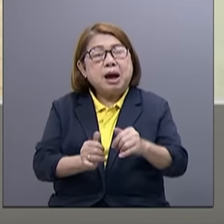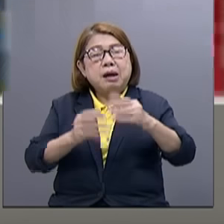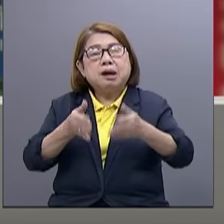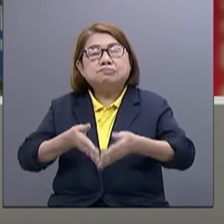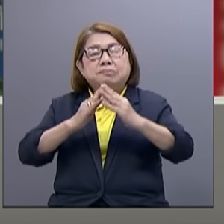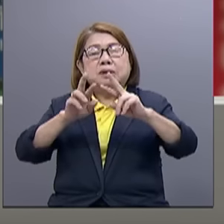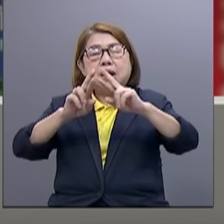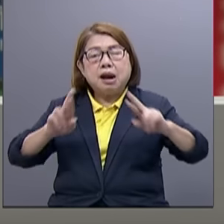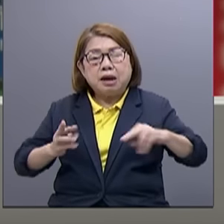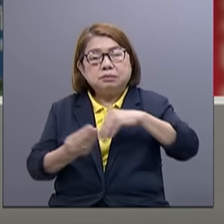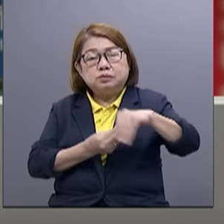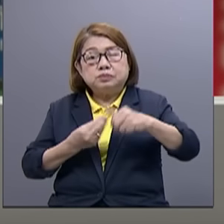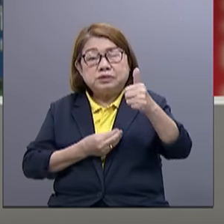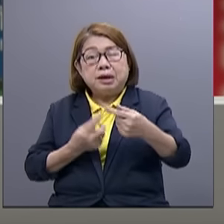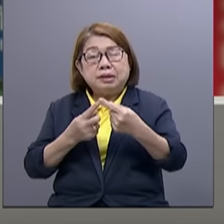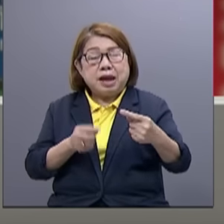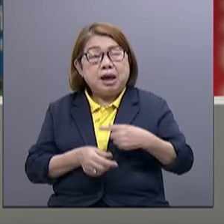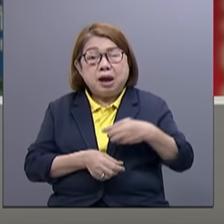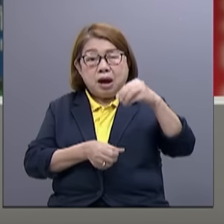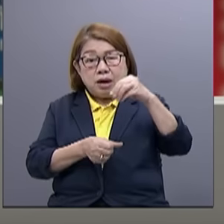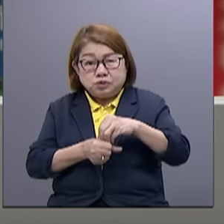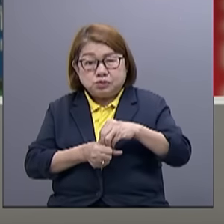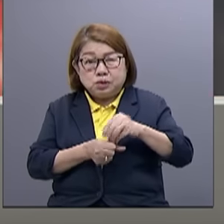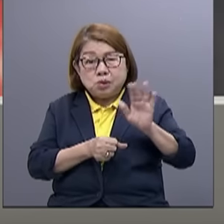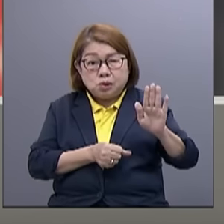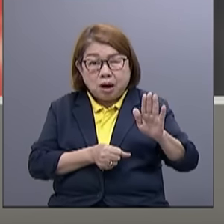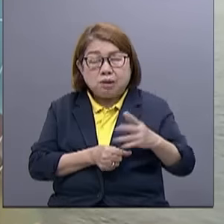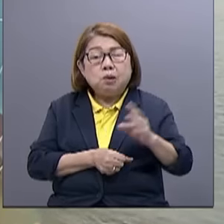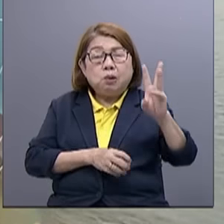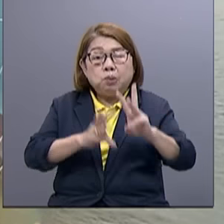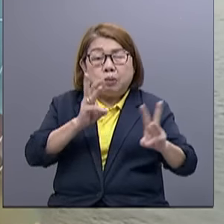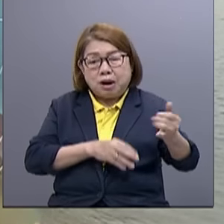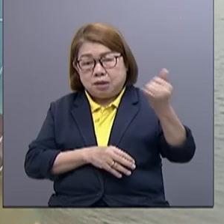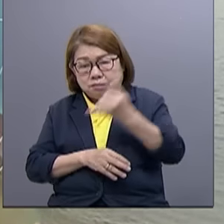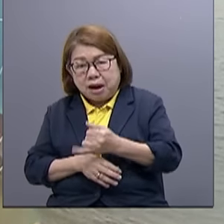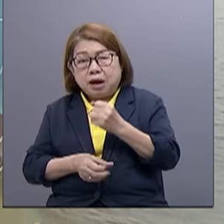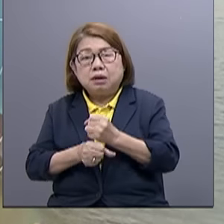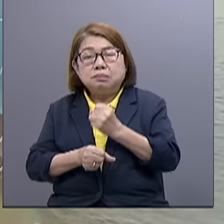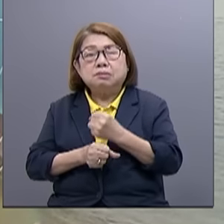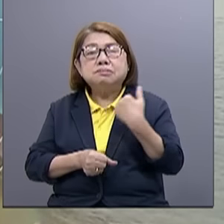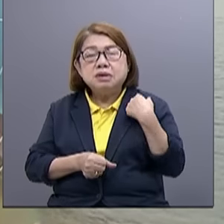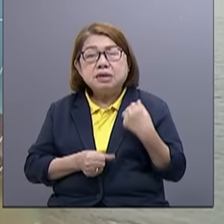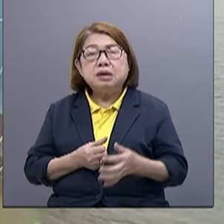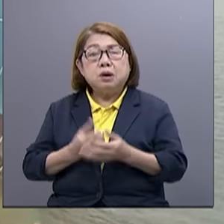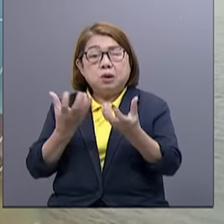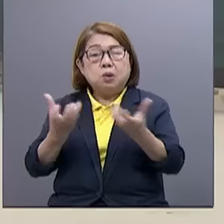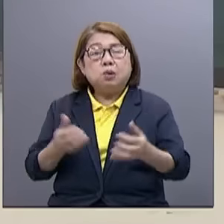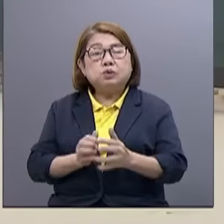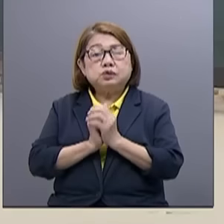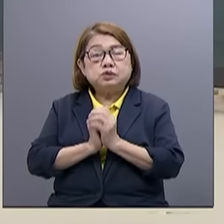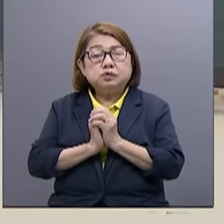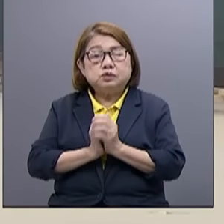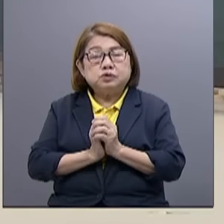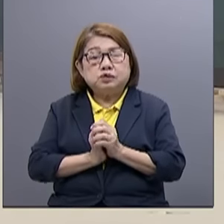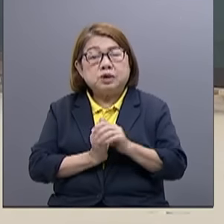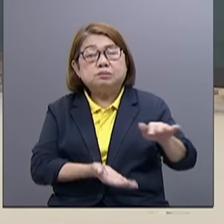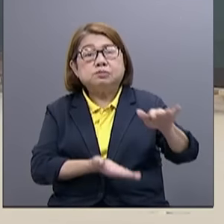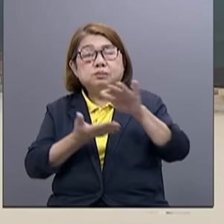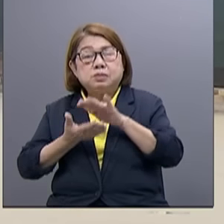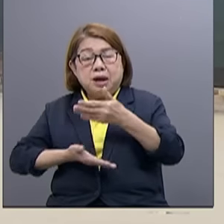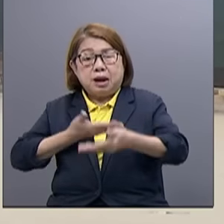แดนแล้วตกงานก็ยังมีงานทำได้ค่ะยุคนี้สินค้าจากจีนยังถูกจับตามองว่าเป็นผลกระท